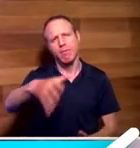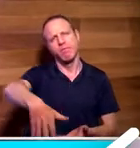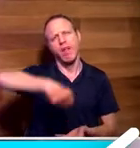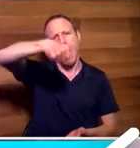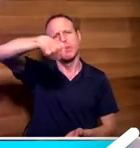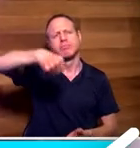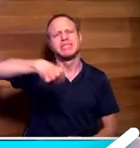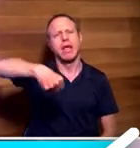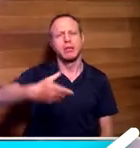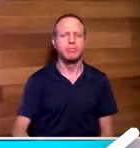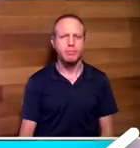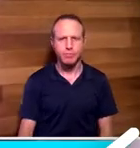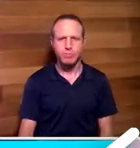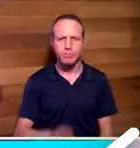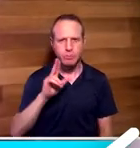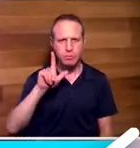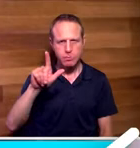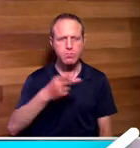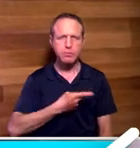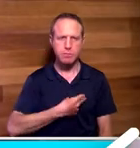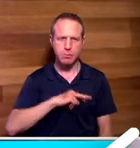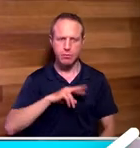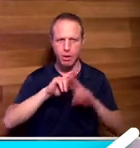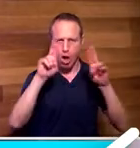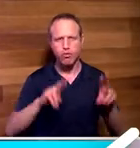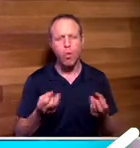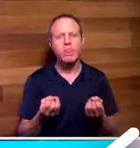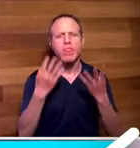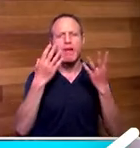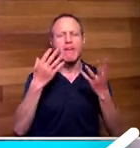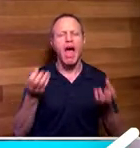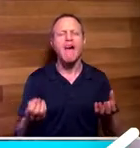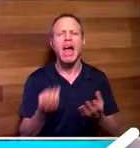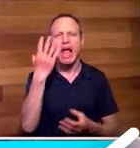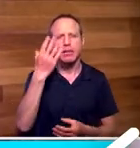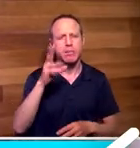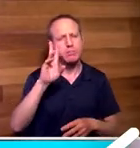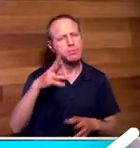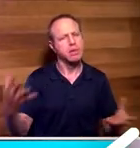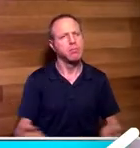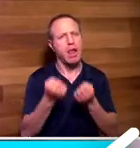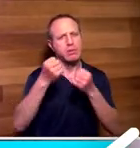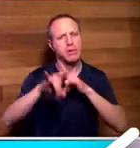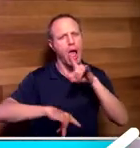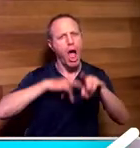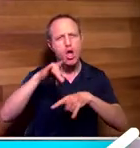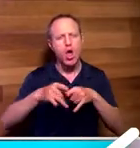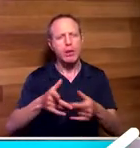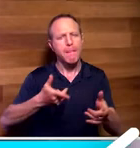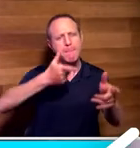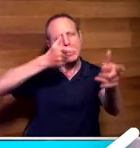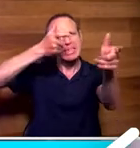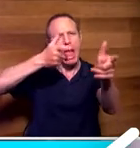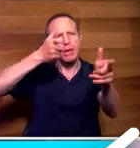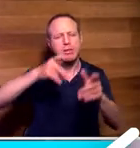השקית. זה, יש להם אחראיות לרשות הטבע והגנים, יש להציל חיות מצייד, להגן על